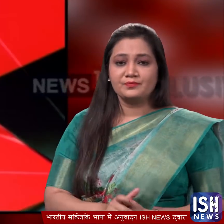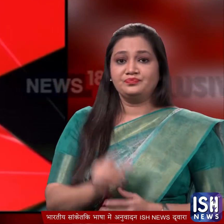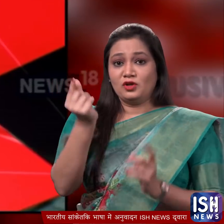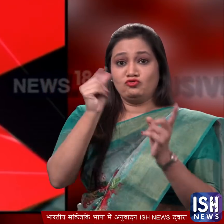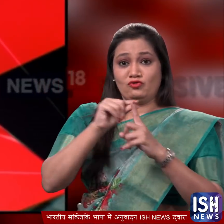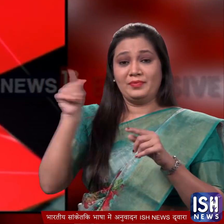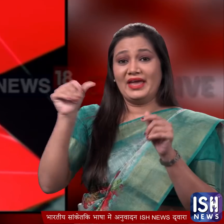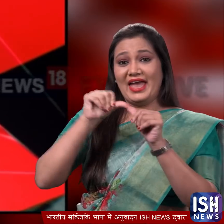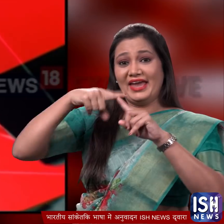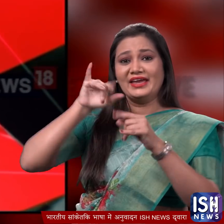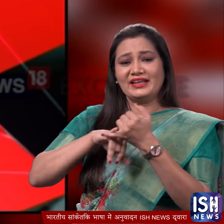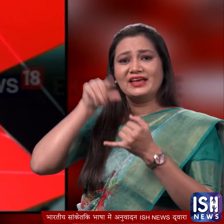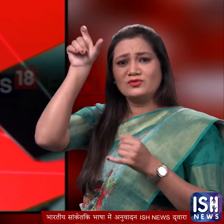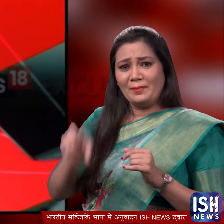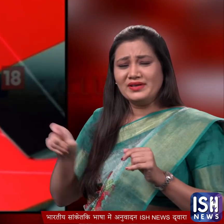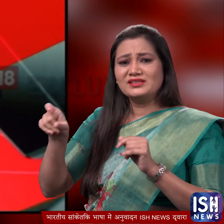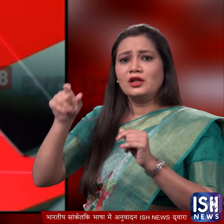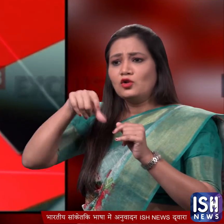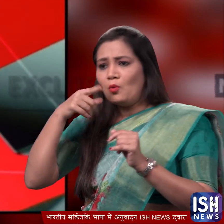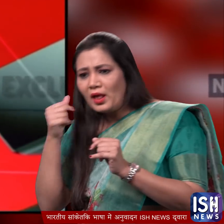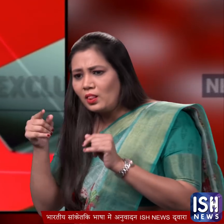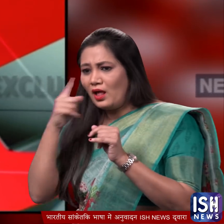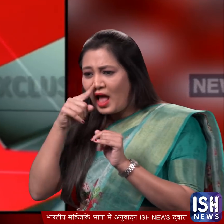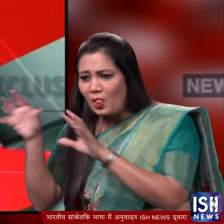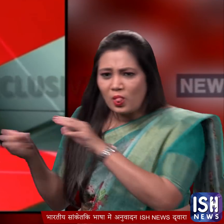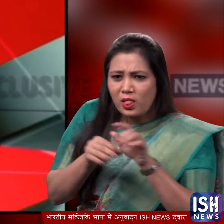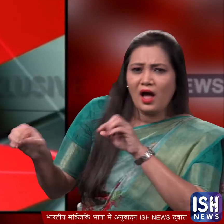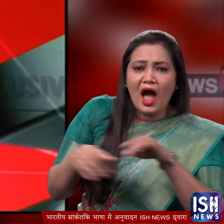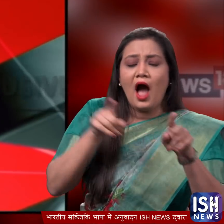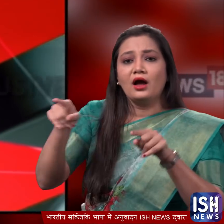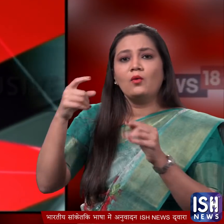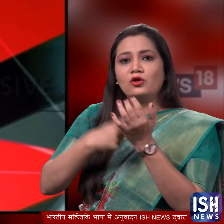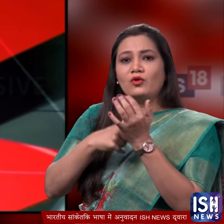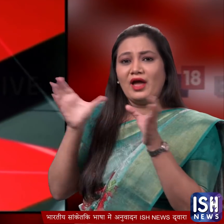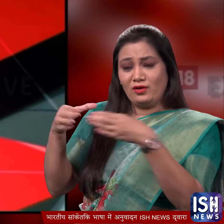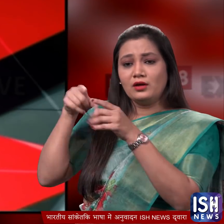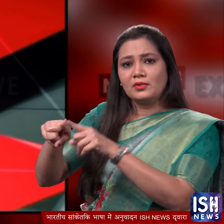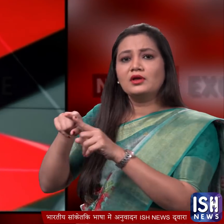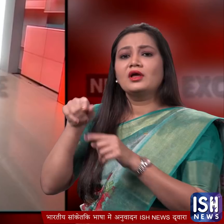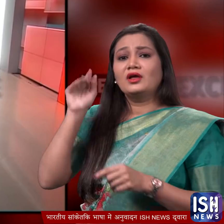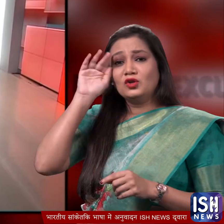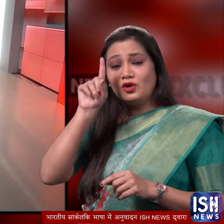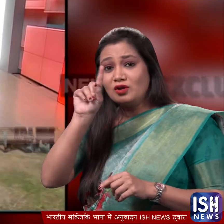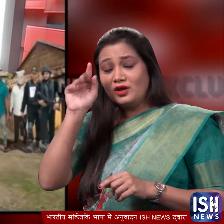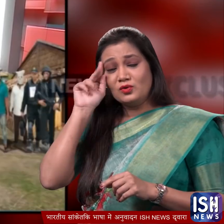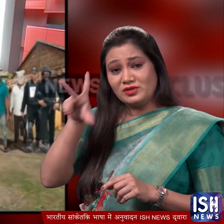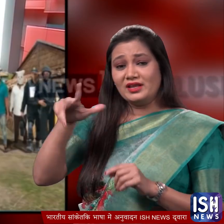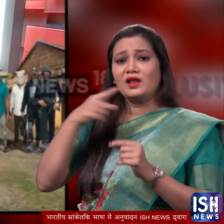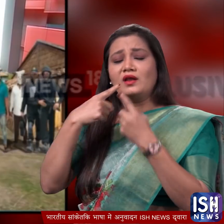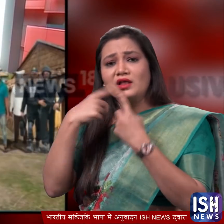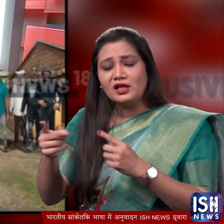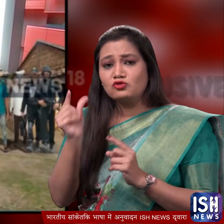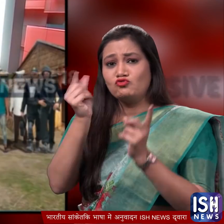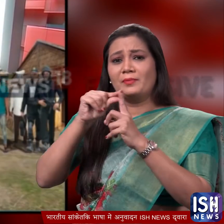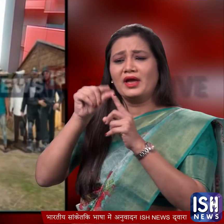यूपी एटीएस ने रोहिंग्या समुदाय से जुड़े मानव तस्करी नेटवर्क के खिलाफ बड़ी कार्रवाई की। न्यूज 18 के ऋषभ मणि की रिपोर्ट है कि एटीएस की टीम ने